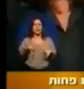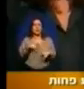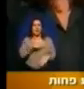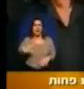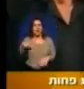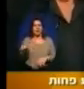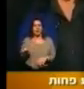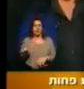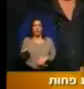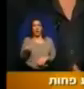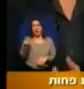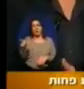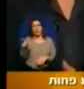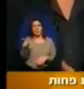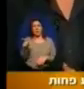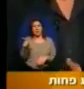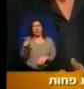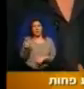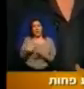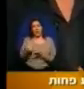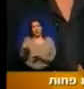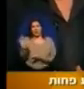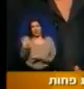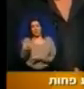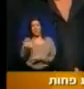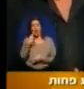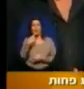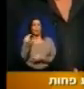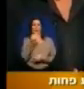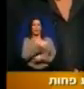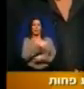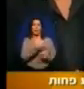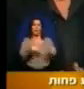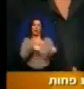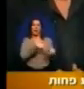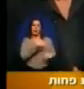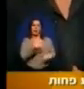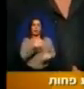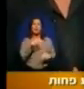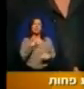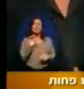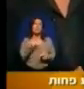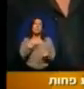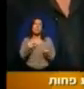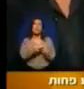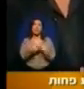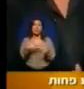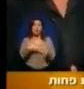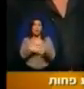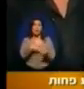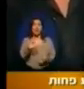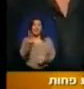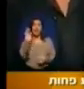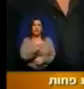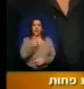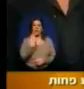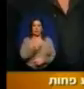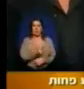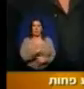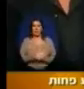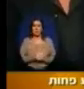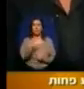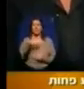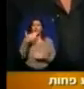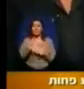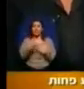ומנתניהו לכיוון של ועד אחר, שיהיה דמון אחר להתנפל עליו, במקום שהביקורת תותח בנתניהו, אבל